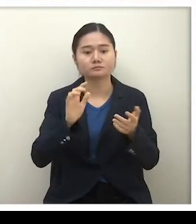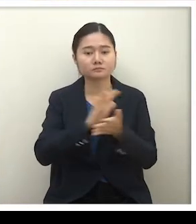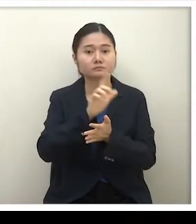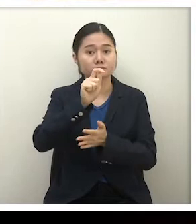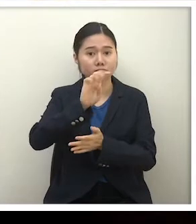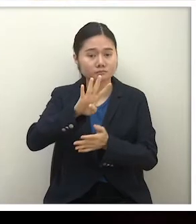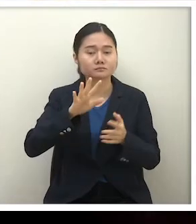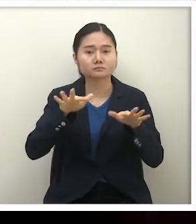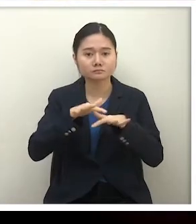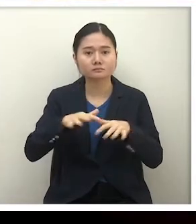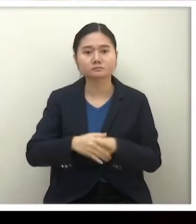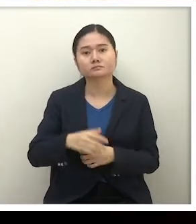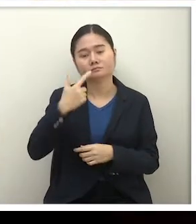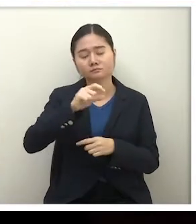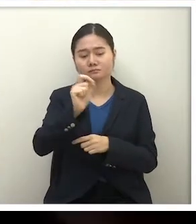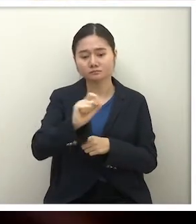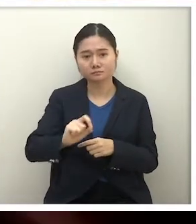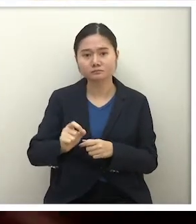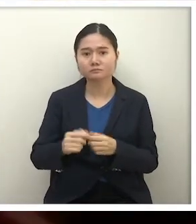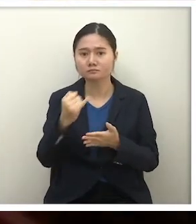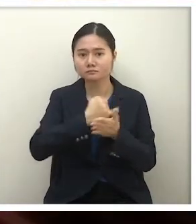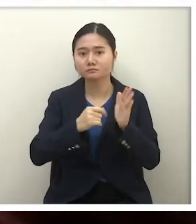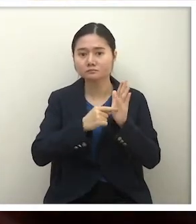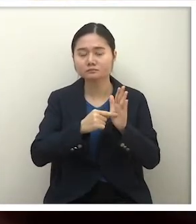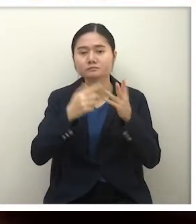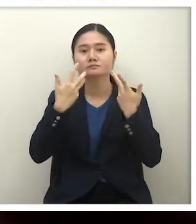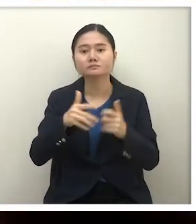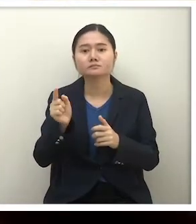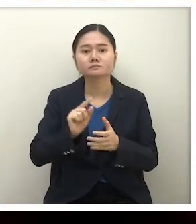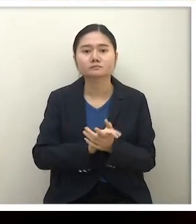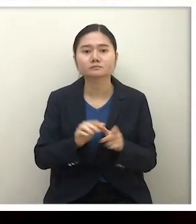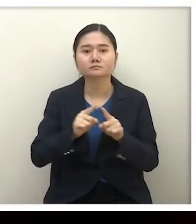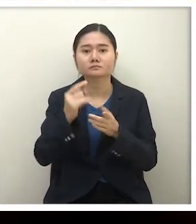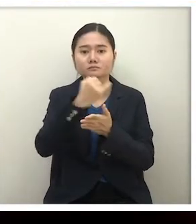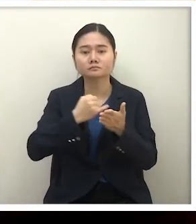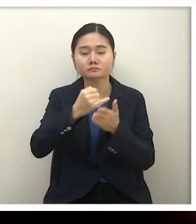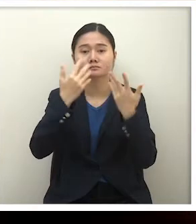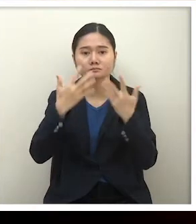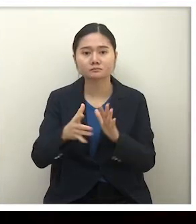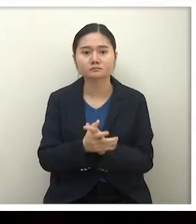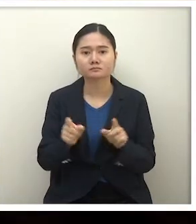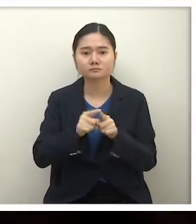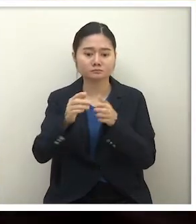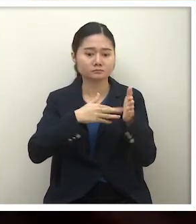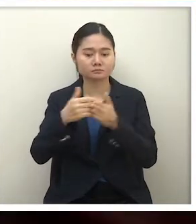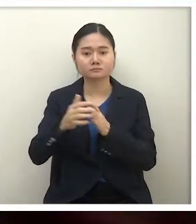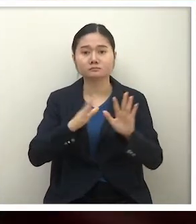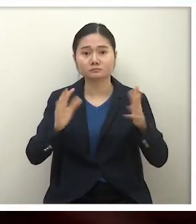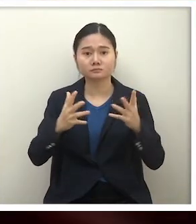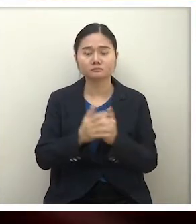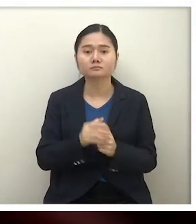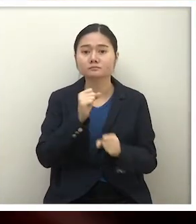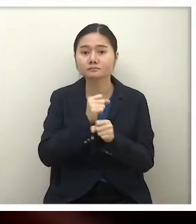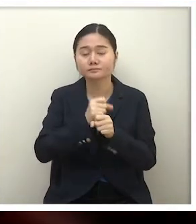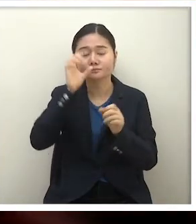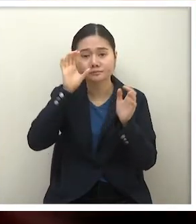ดาดินสอเป็นฟรีแฮนด์นะครับสเก็ตขึ้นมาแต่ทีนี้พอเราสเก็ตขึ้นมาเสร็จแล้วเนี่ยมันไม่มีสีสันไงครับเราก็จะเอา